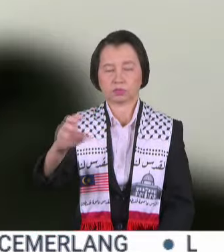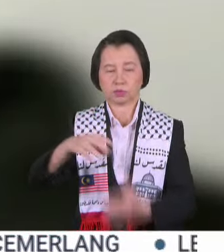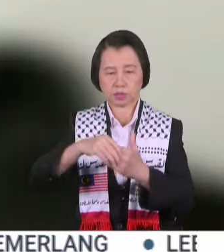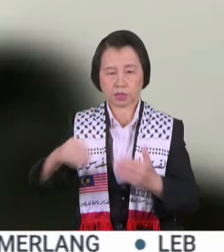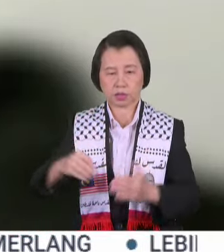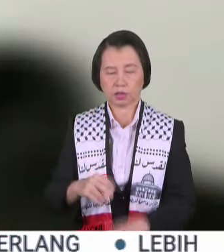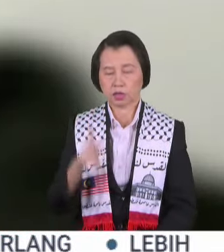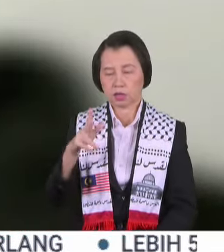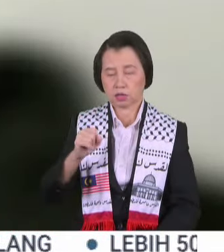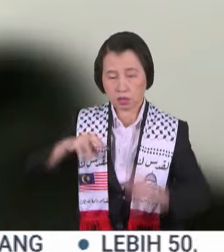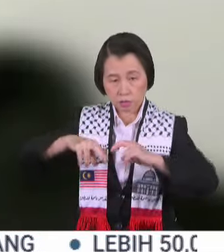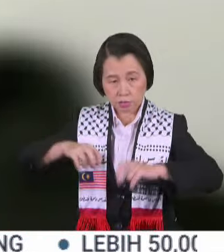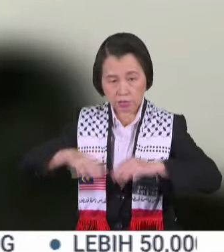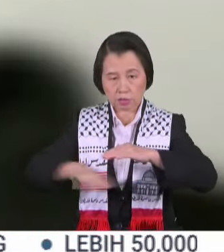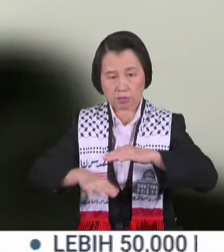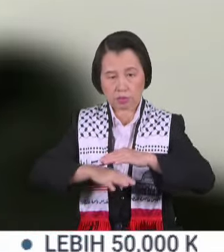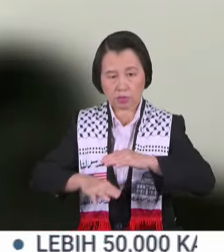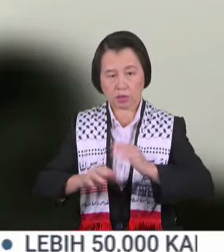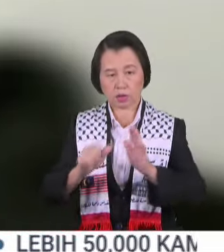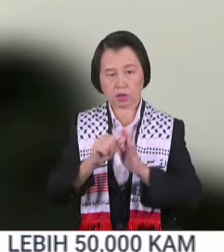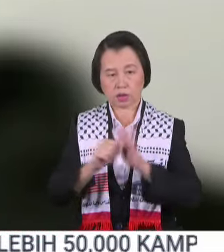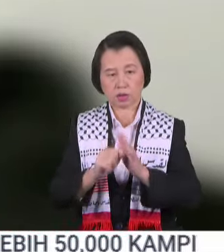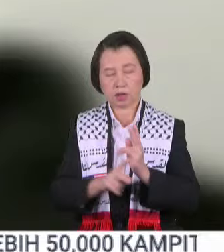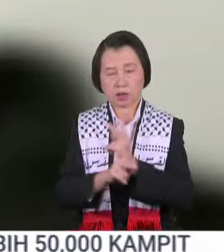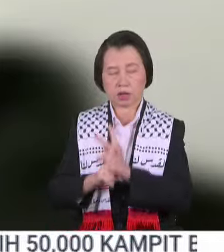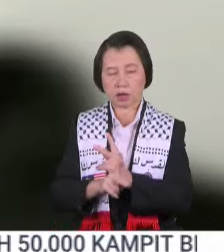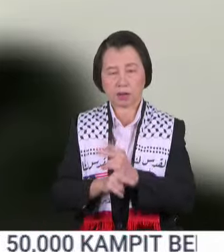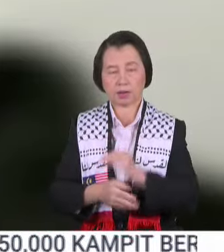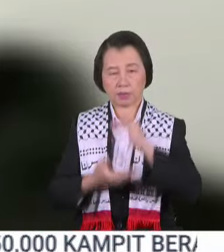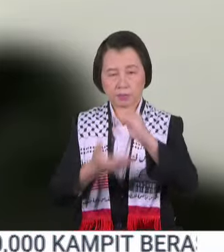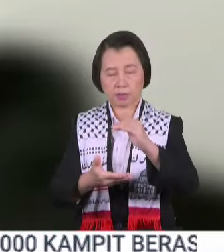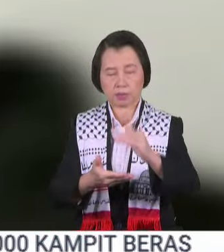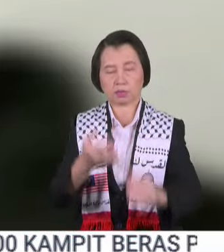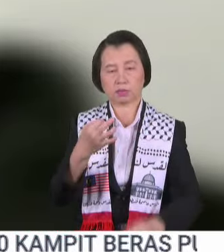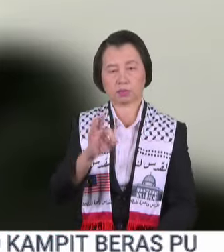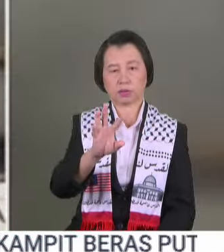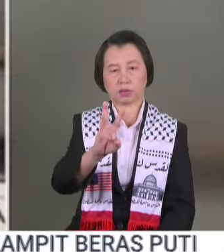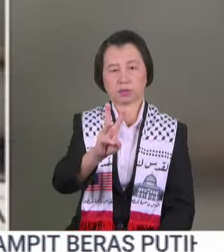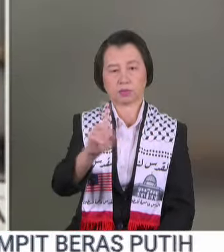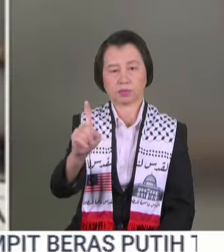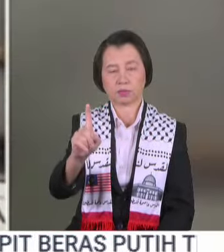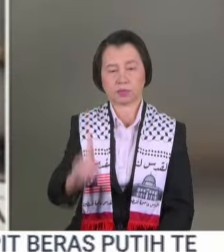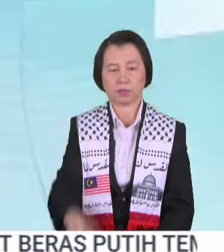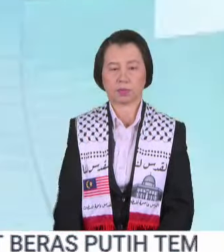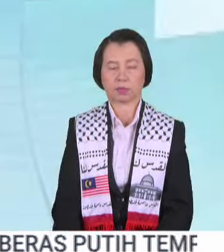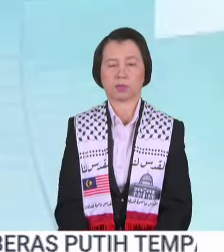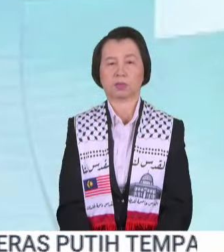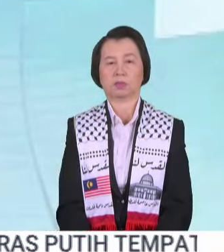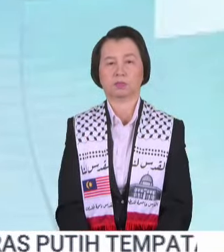RM41,430. Kes disiasat di bawah Akta Kawalan Bekalan 1961.